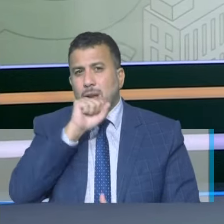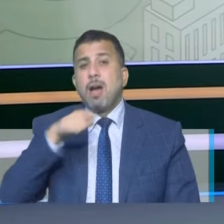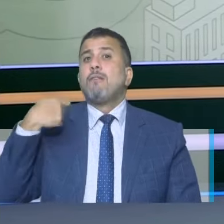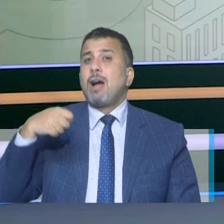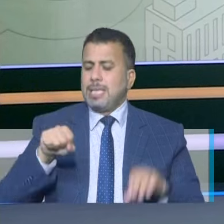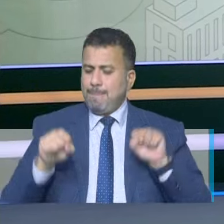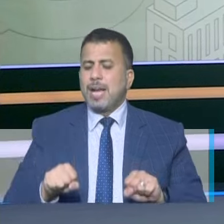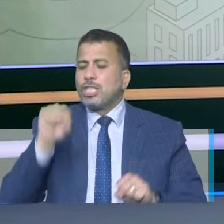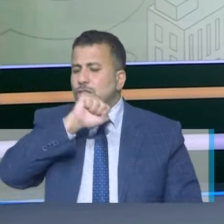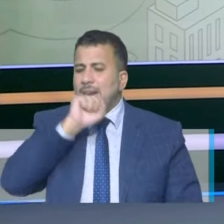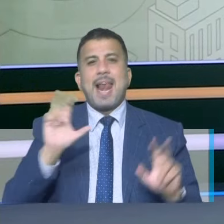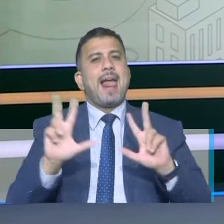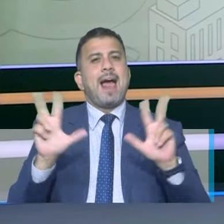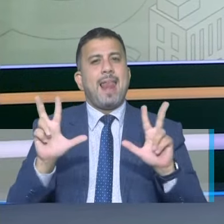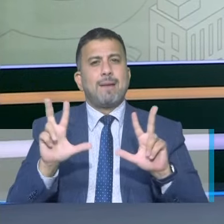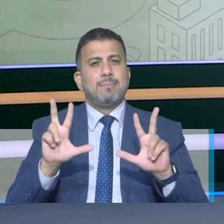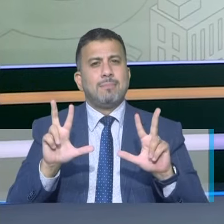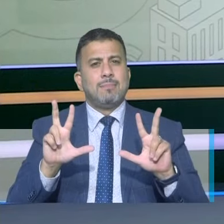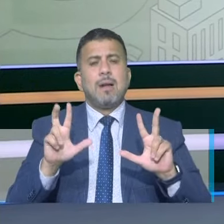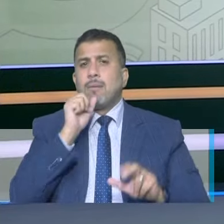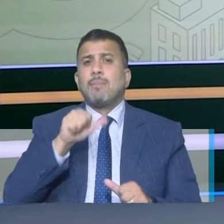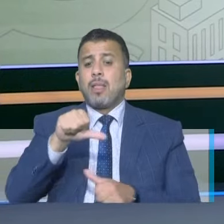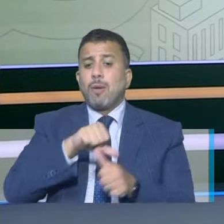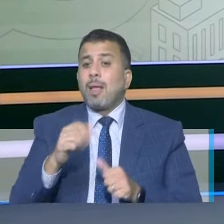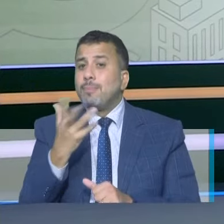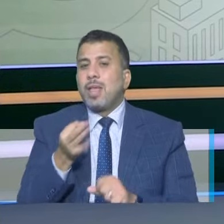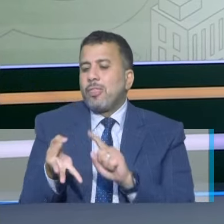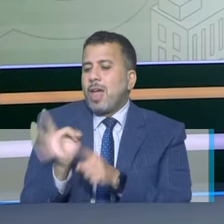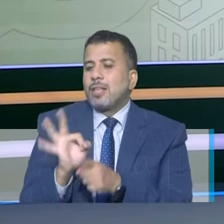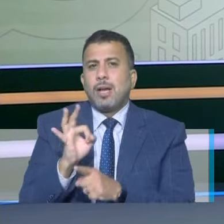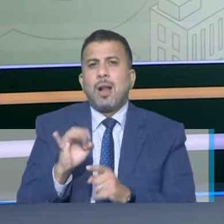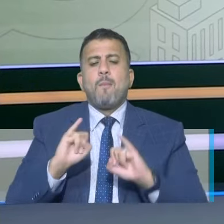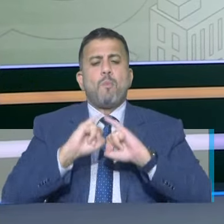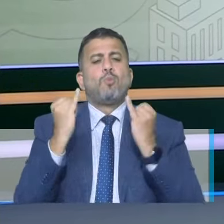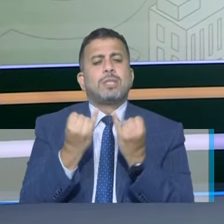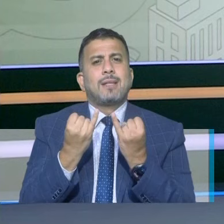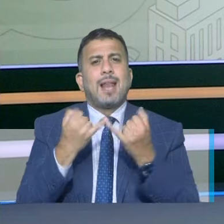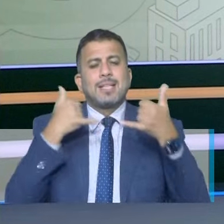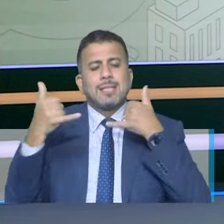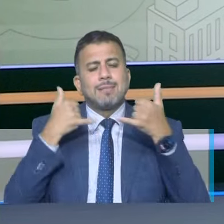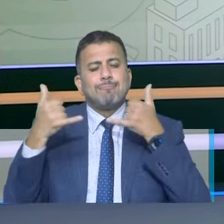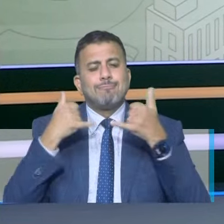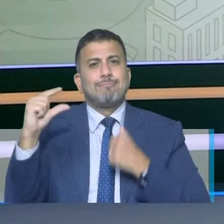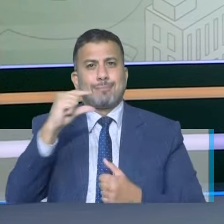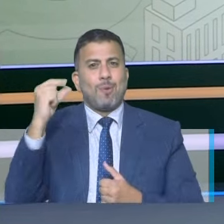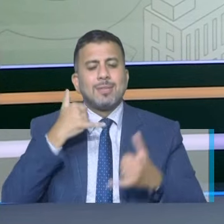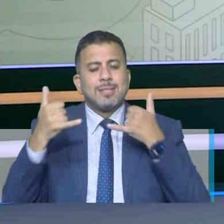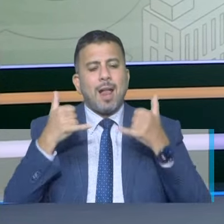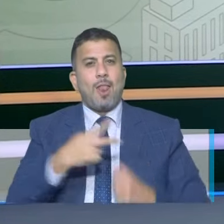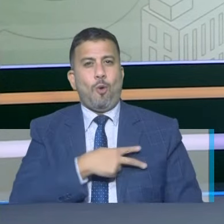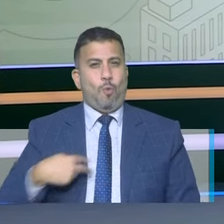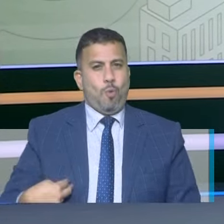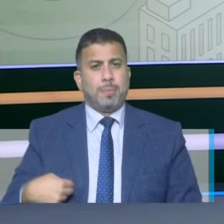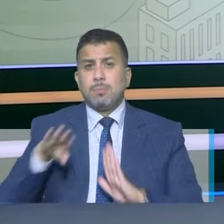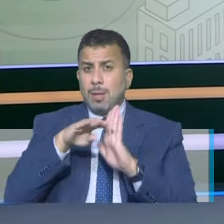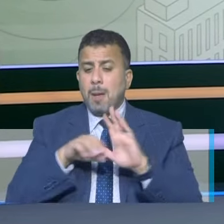الشارقه رئيس مجلس شارقه للاعلام فعاليات الدوره الثاله ع من المنتدى الدولي لاتصال الحكومي الذي